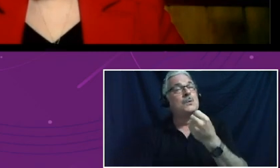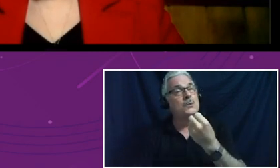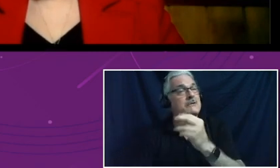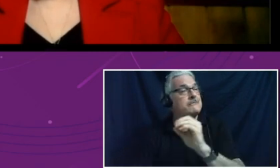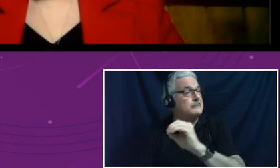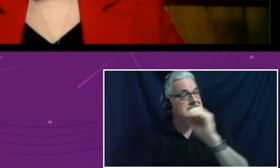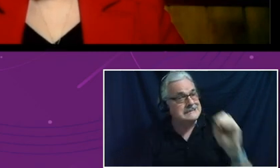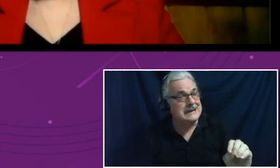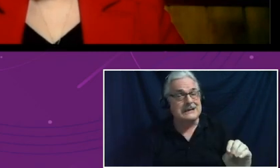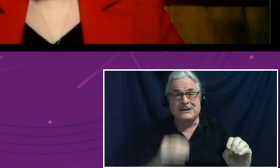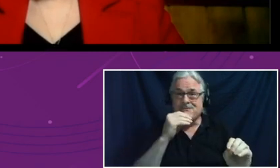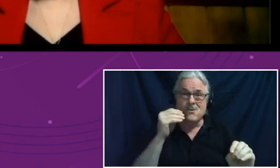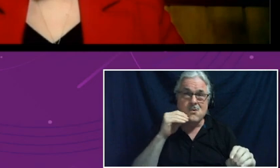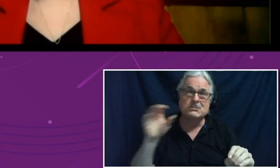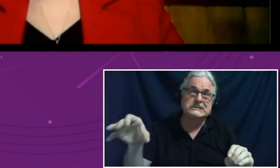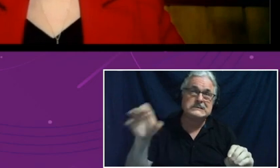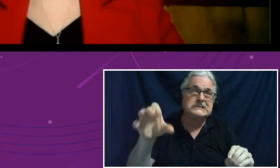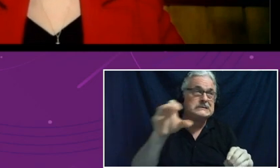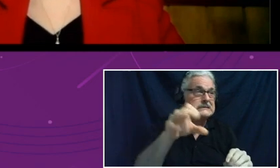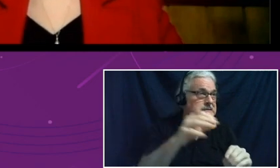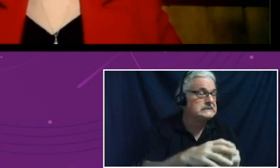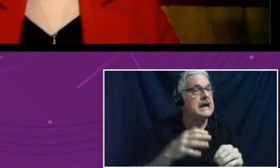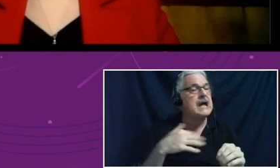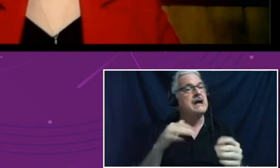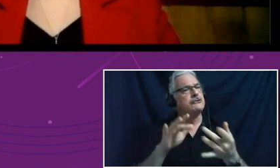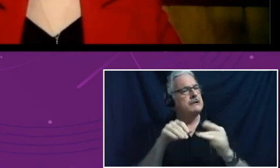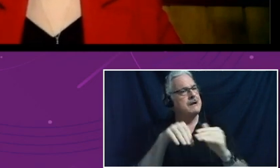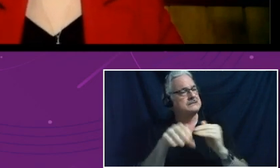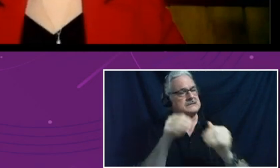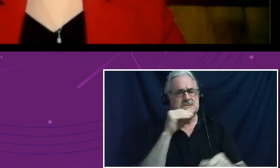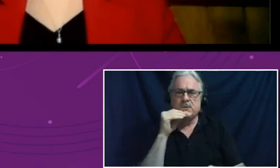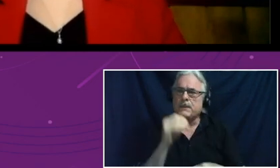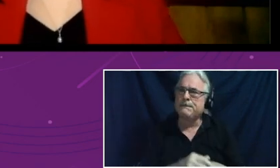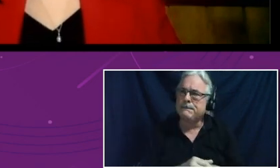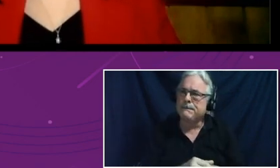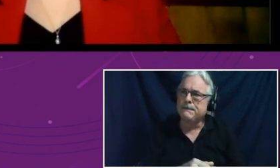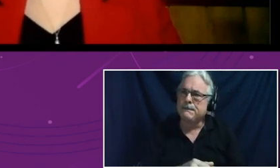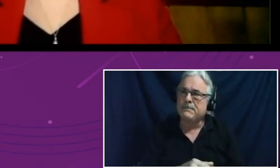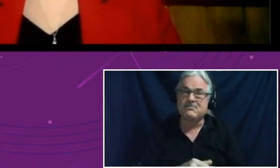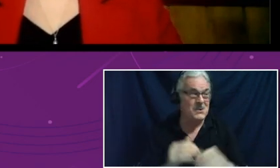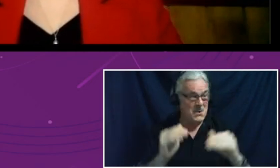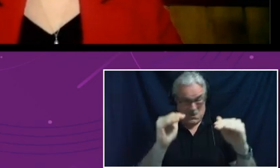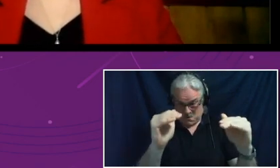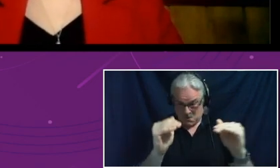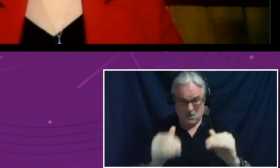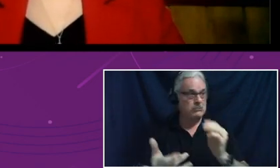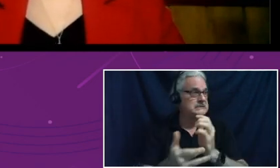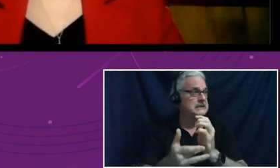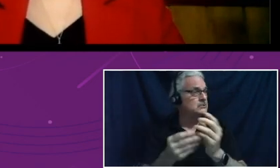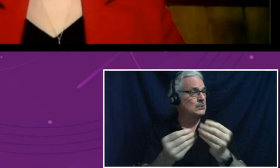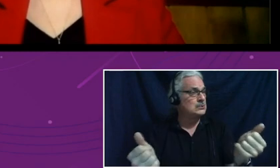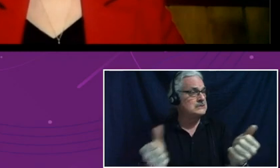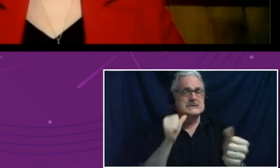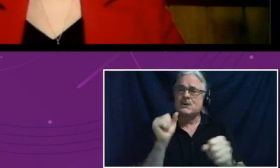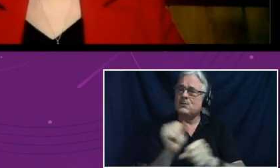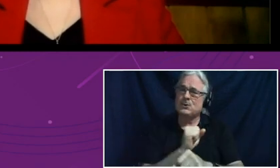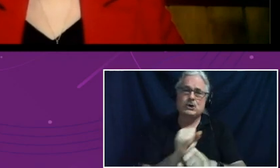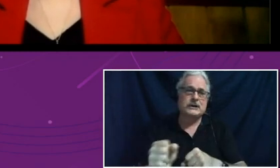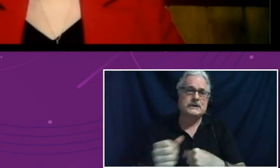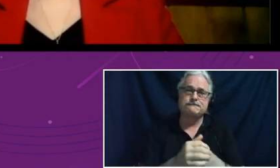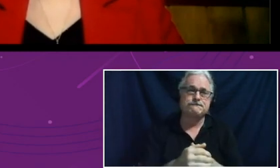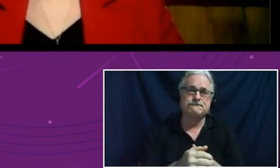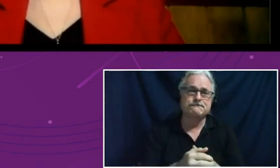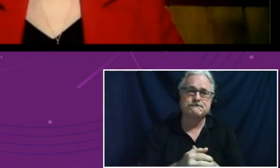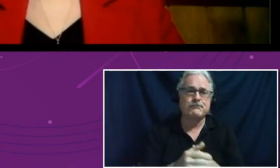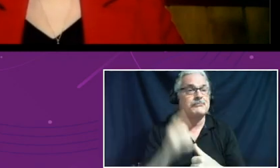dans les pays moins développés ont un accès à Internet à domicile. Même les solutions technologiquement simples ne fonctionnent pas toujours. Par exemple,